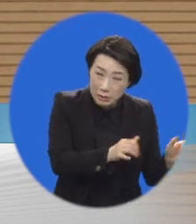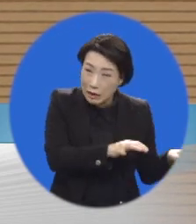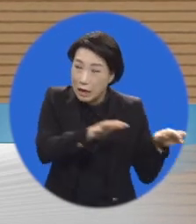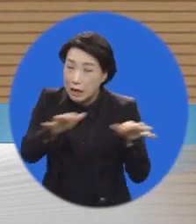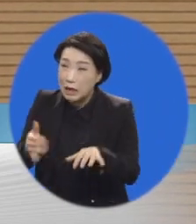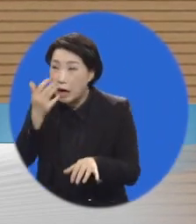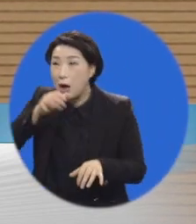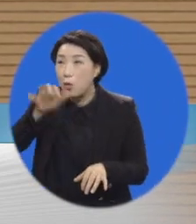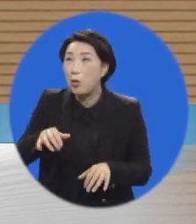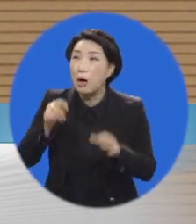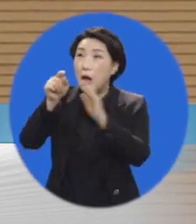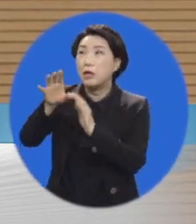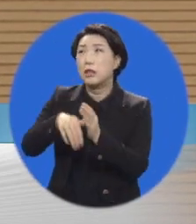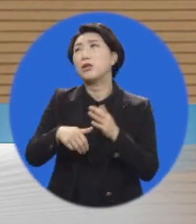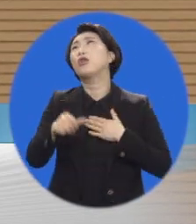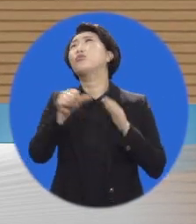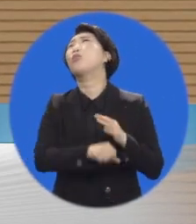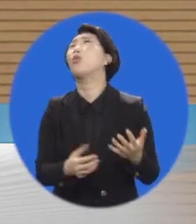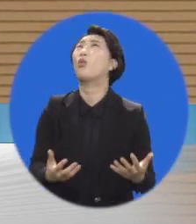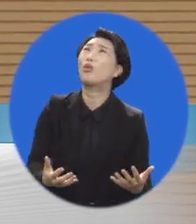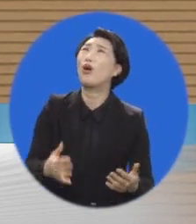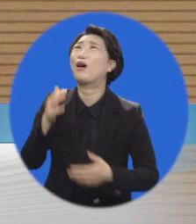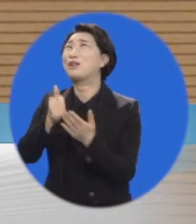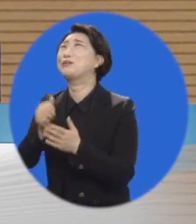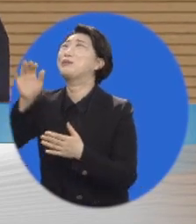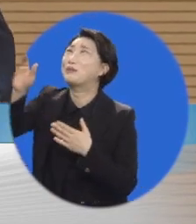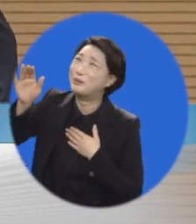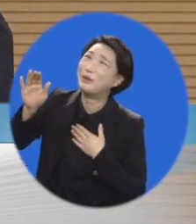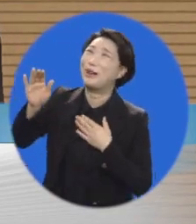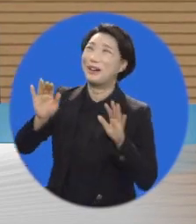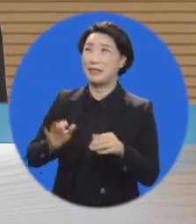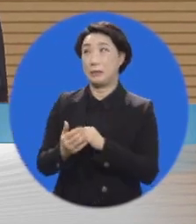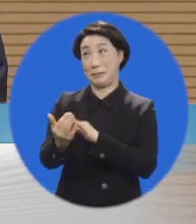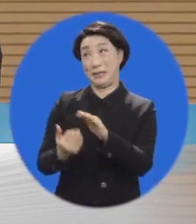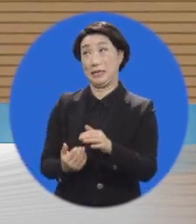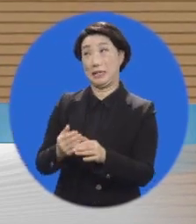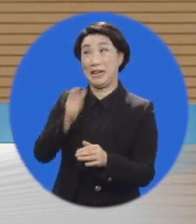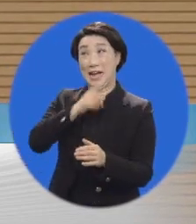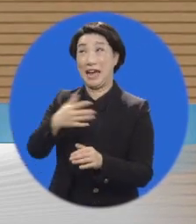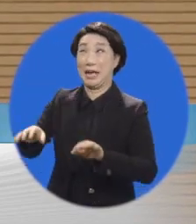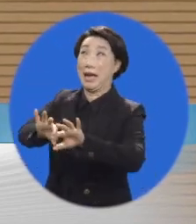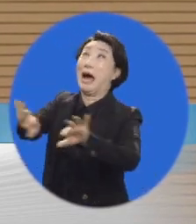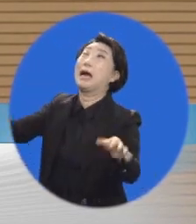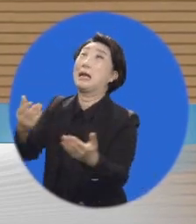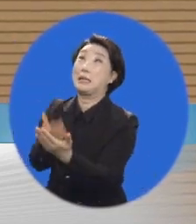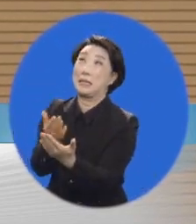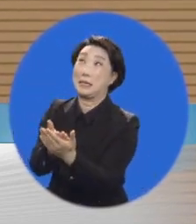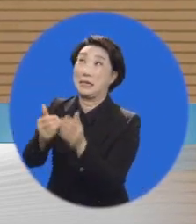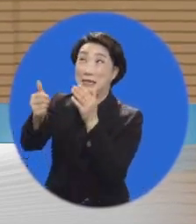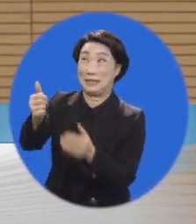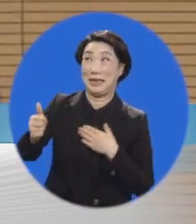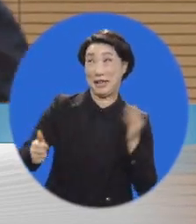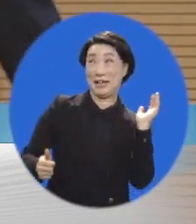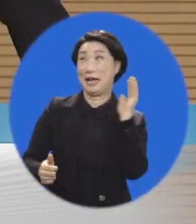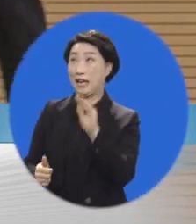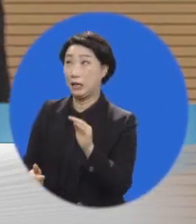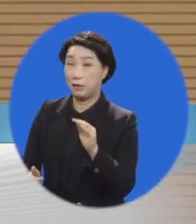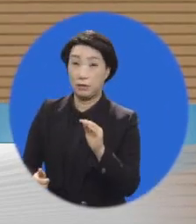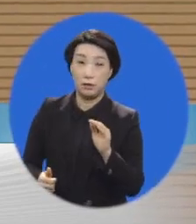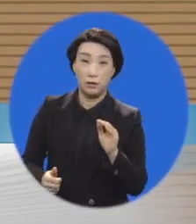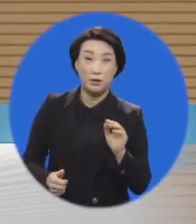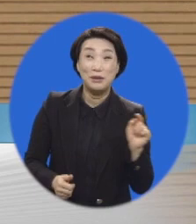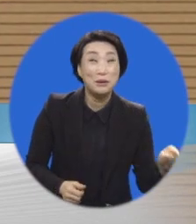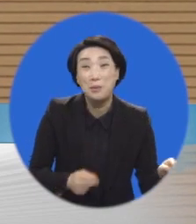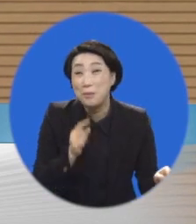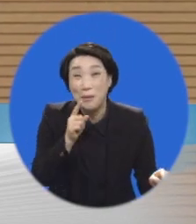들어갈 때 실패자가 될 것입니다. 하나님 미리 갈라놓으시죠. 그럼 가겠습니다.